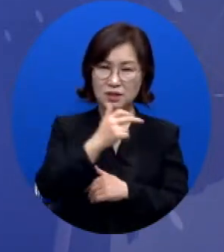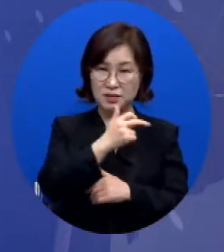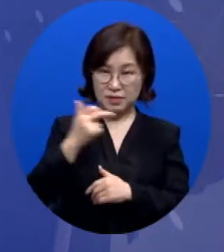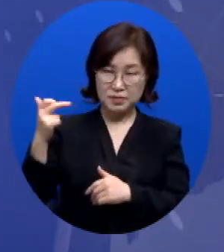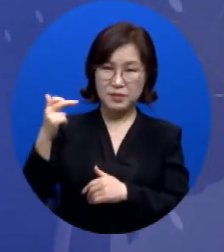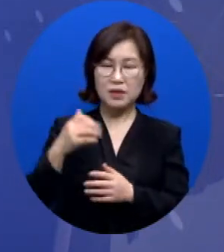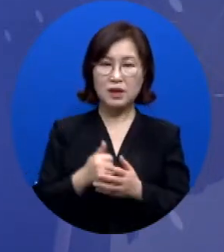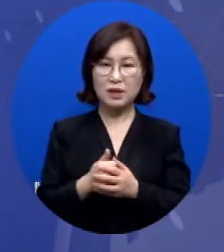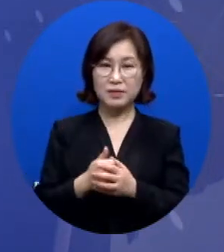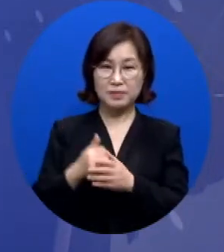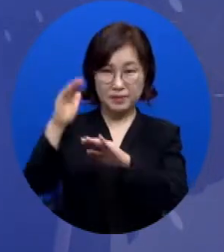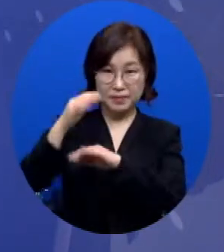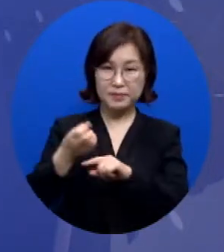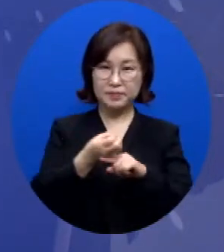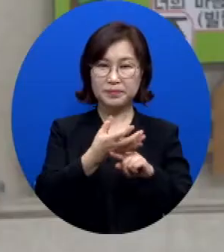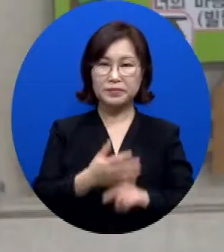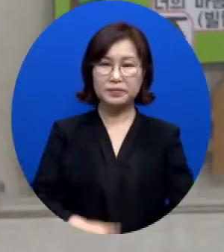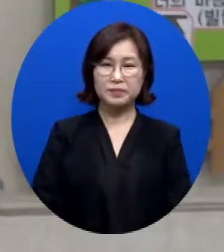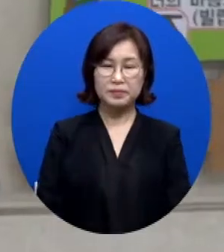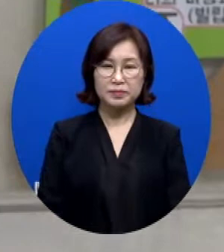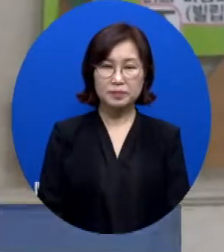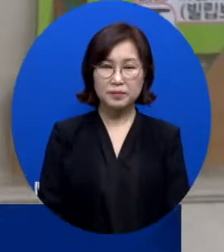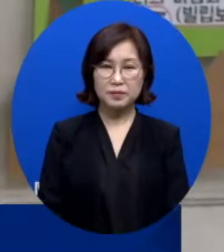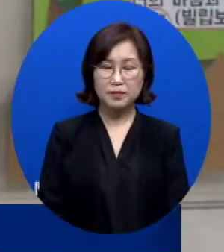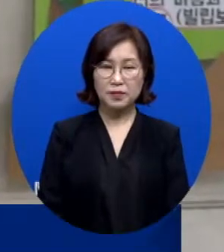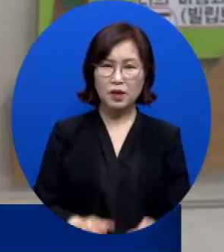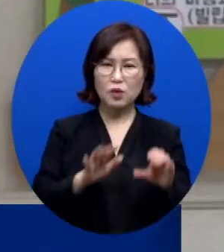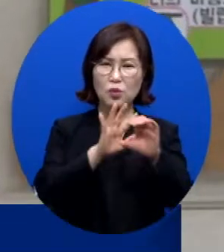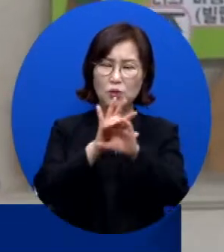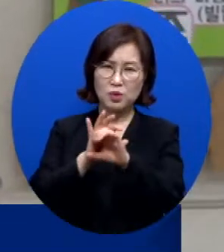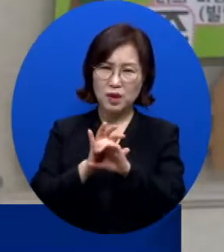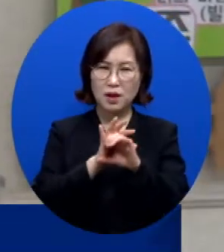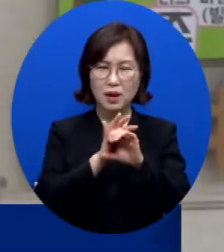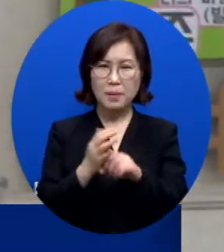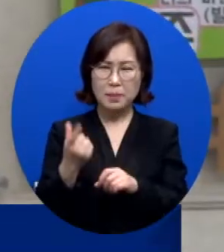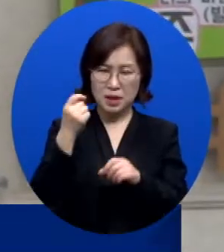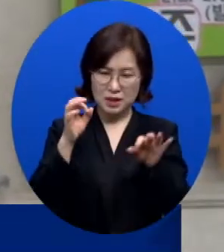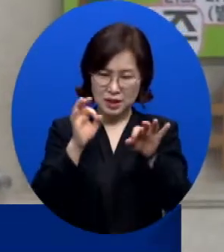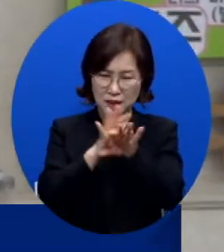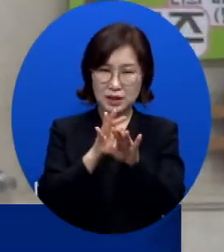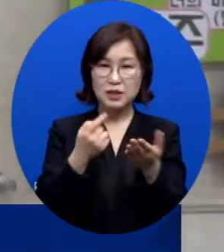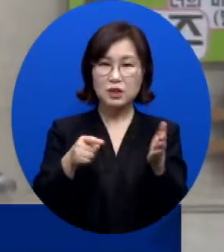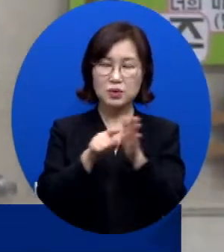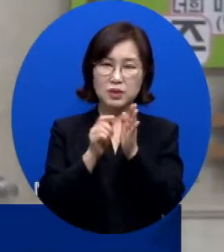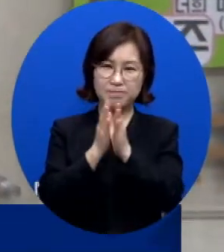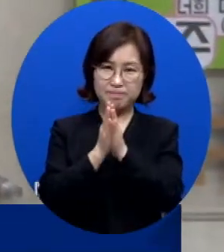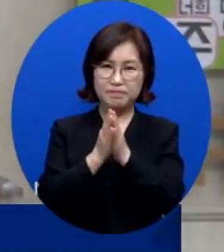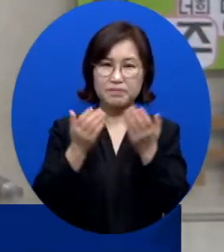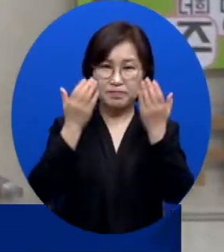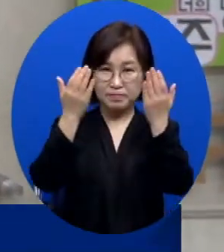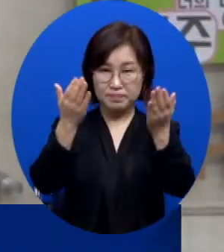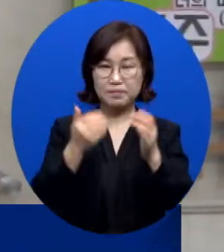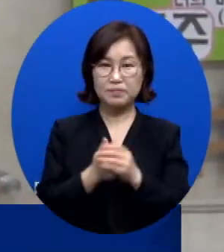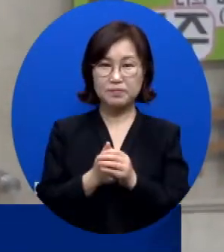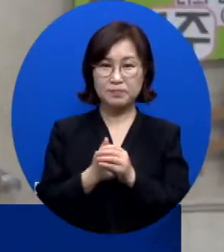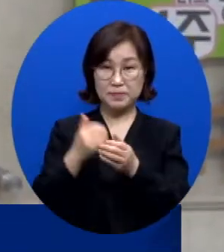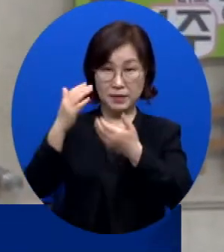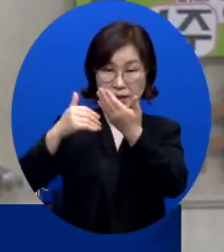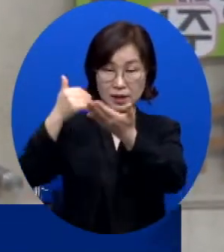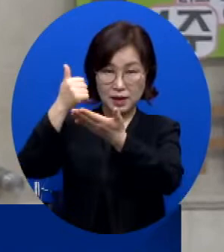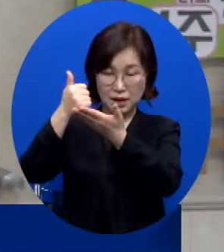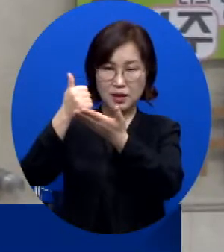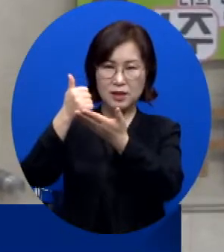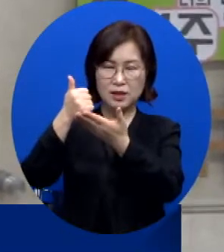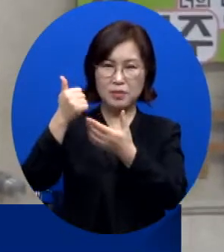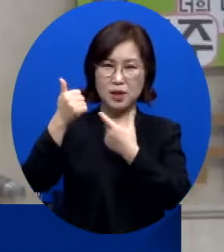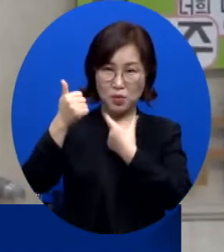있는데요. 들어보시죠. 코로나가 빨리 없어지기를 위해서 기도하거든요. 하나님 은혜로